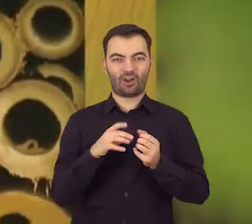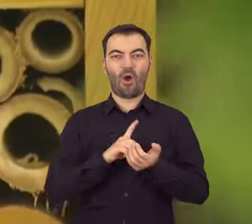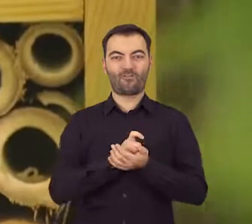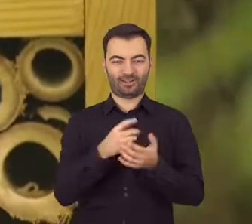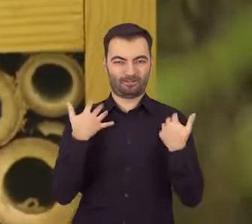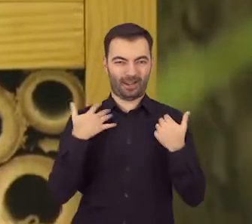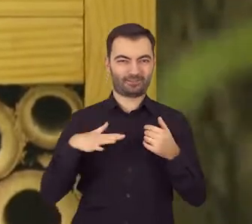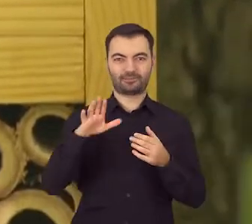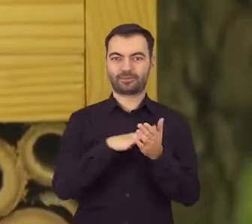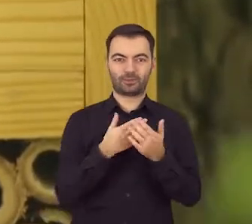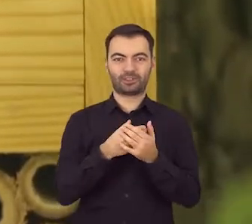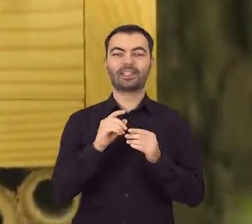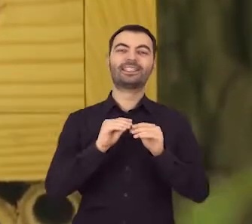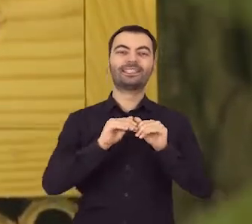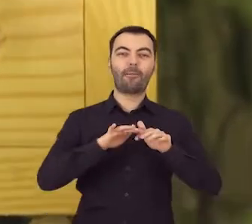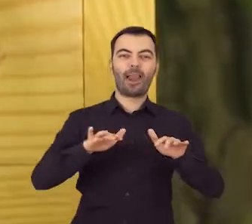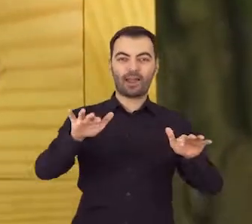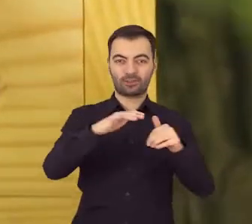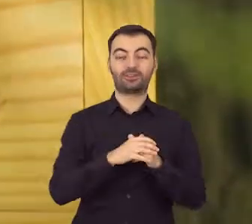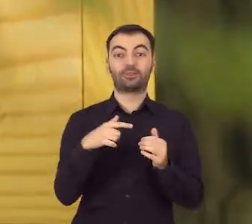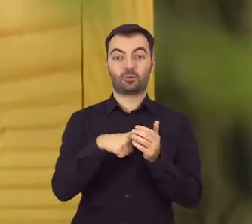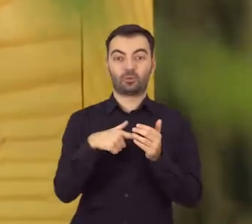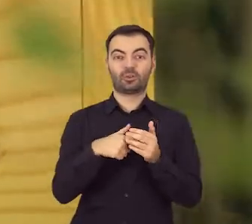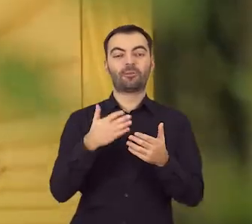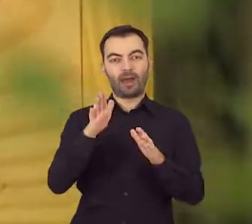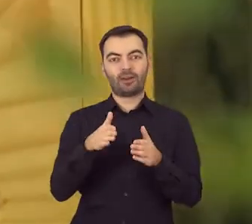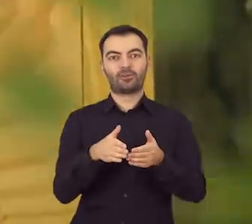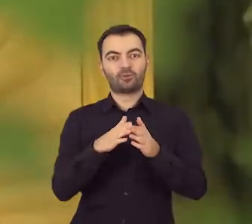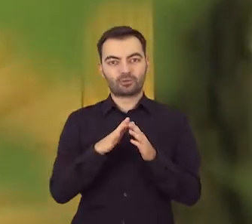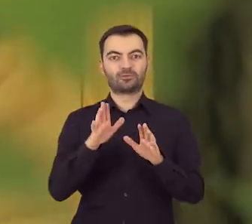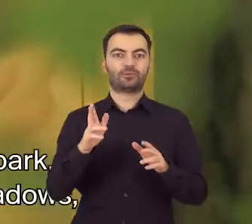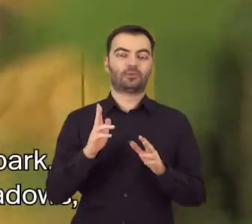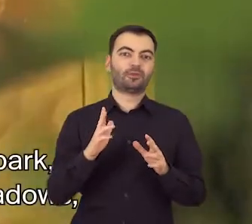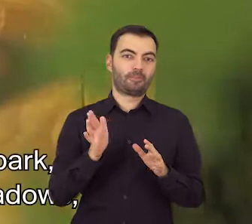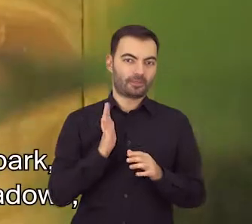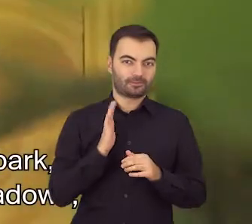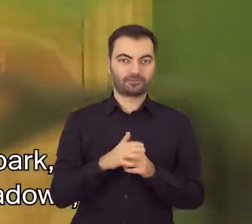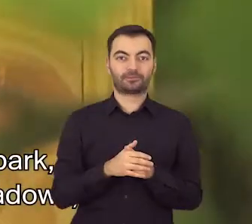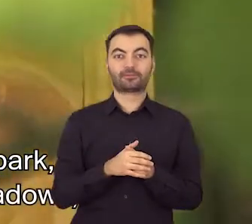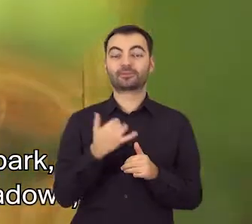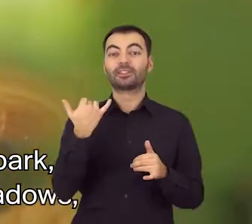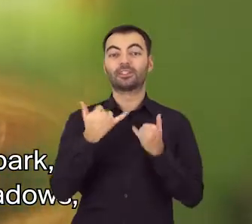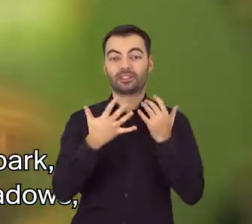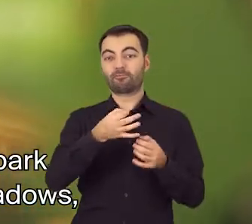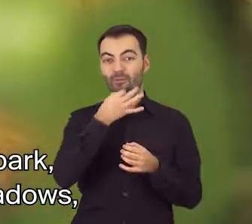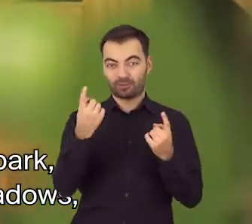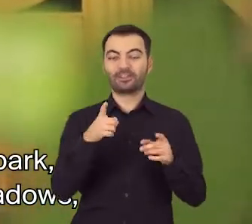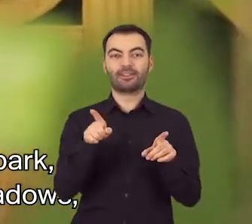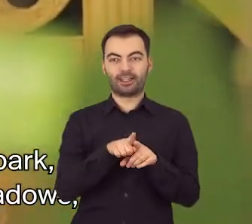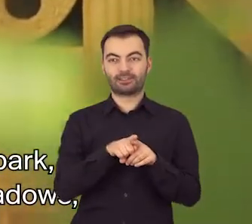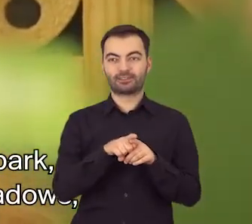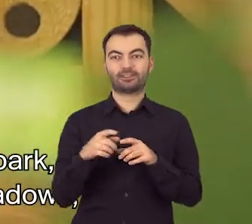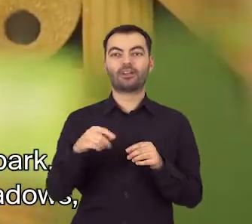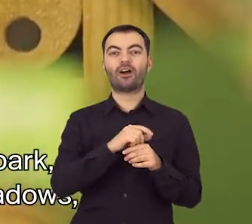owady występujące w parku, na przykład owady zapylające, mogą znajdować schronienia. Aby poprawić ich sytuację w parku, posialiśmy